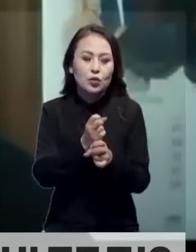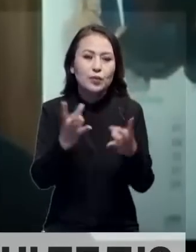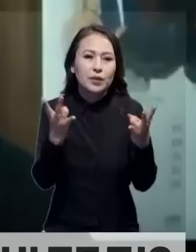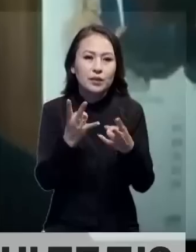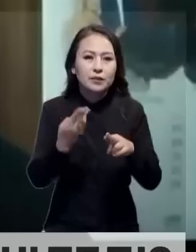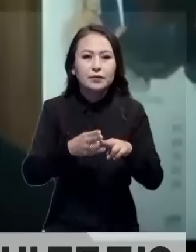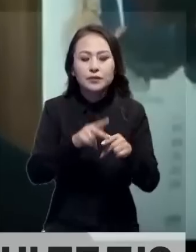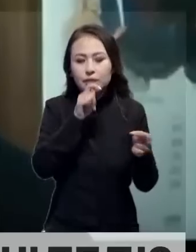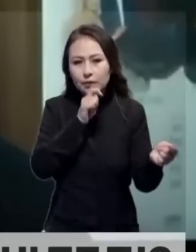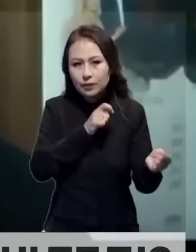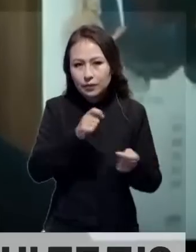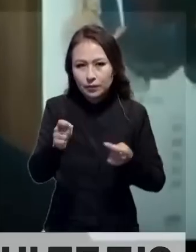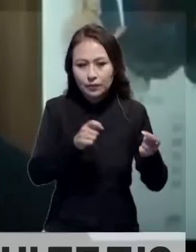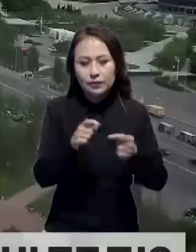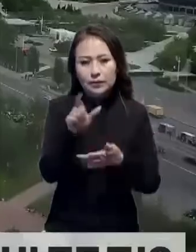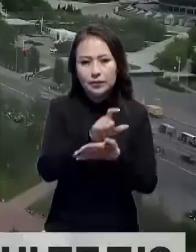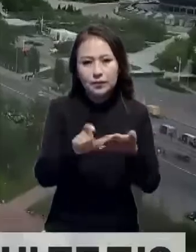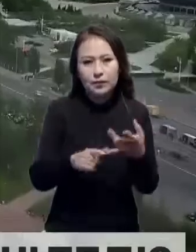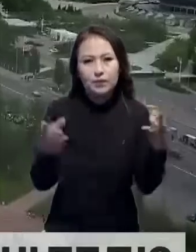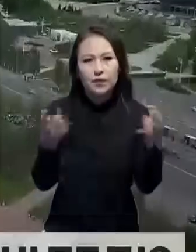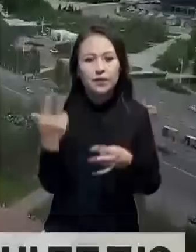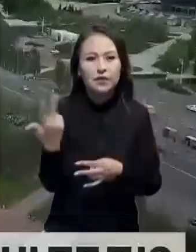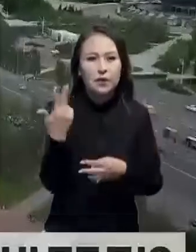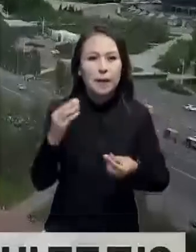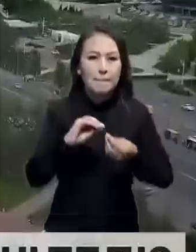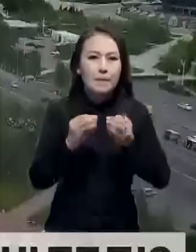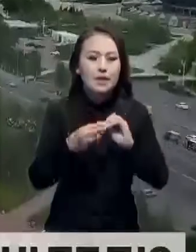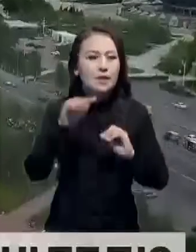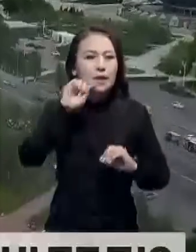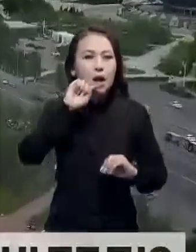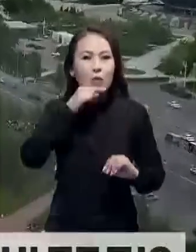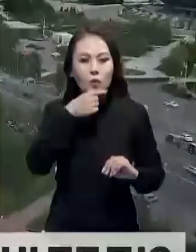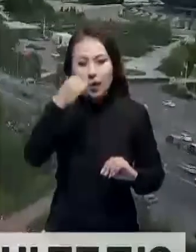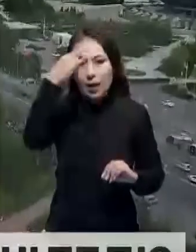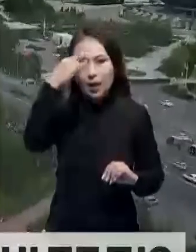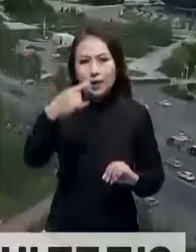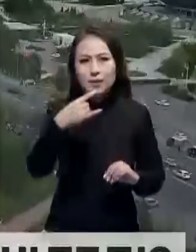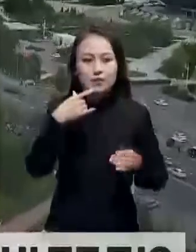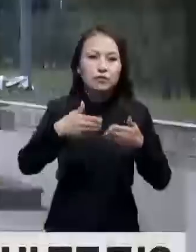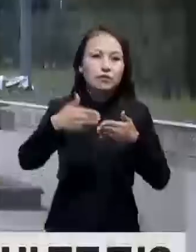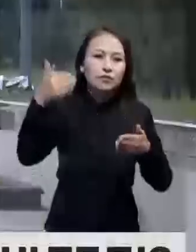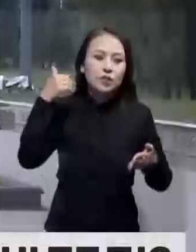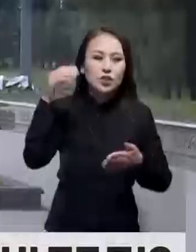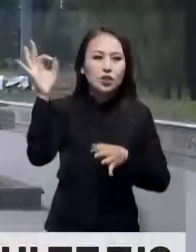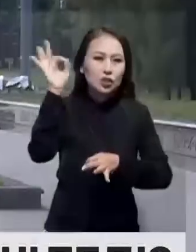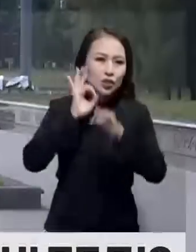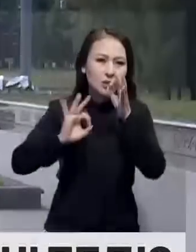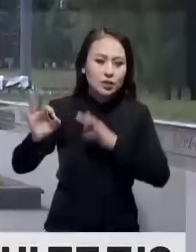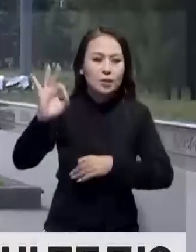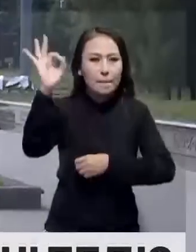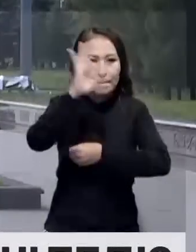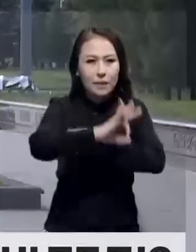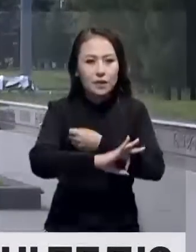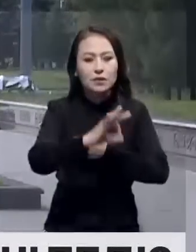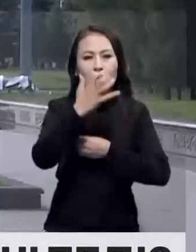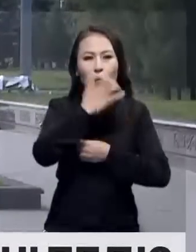үшін қауіпсіздік кеңесіне реформа керек. Үшінші мәселе – экономика. Қазақстан бұрыннан шығыс пен батыстың, солтүстік пен